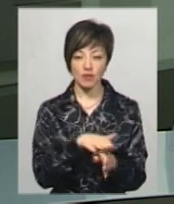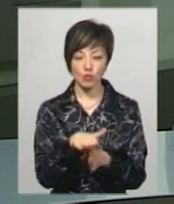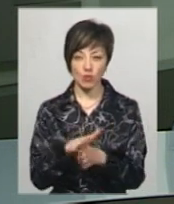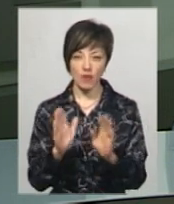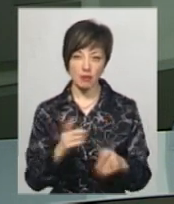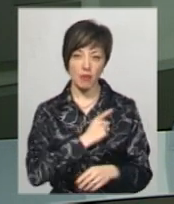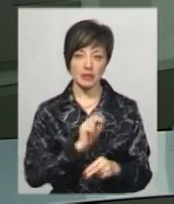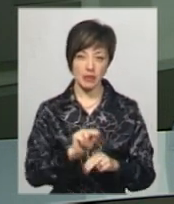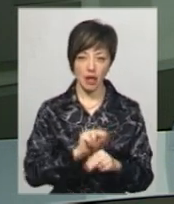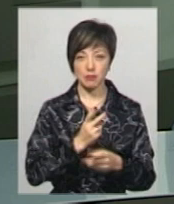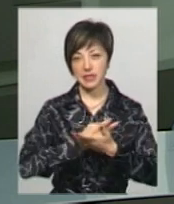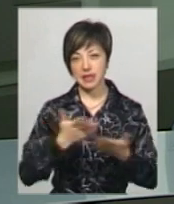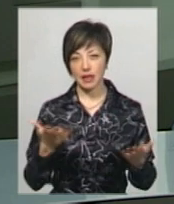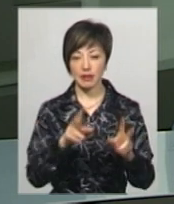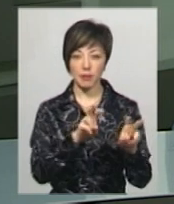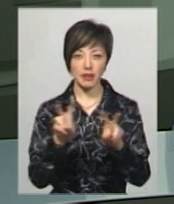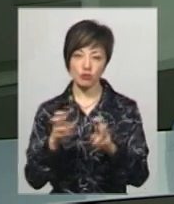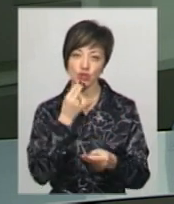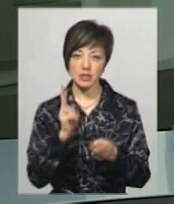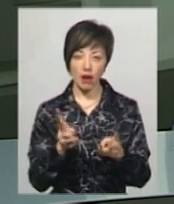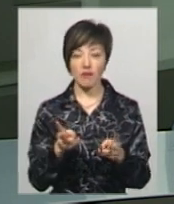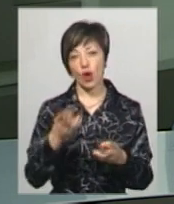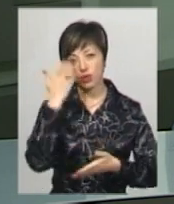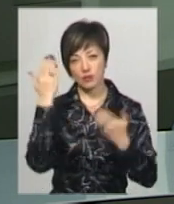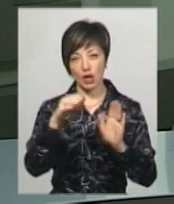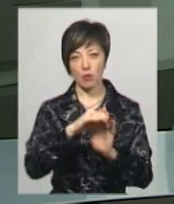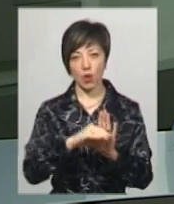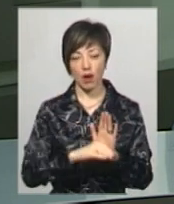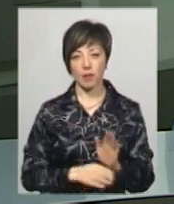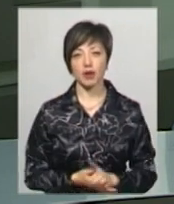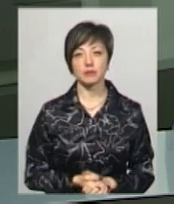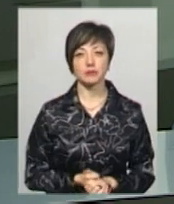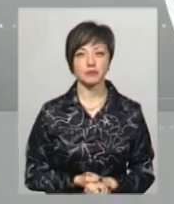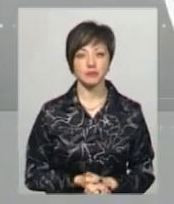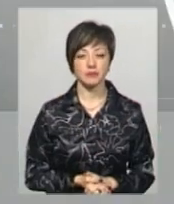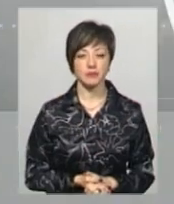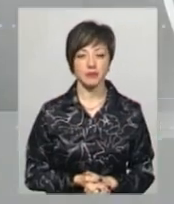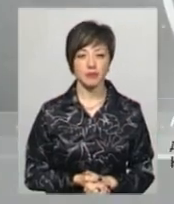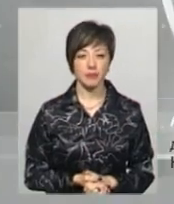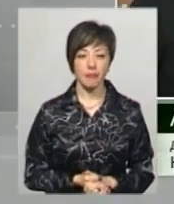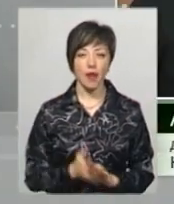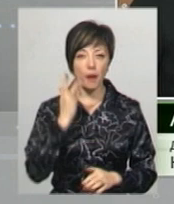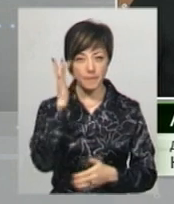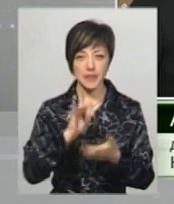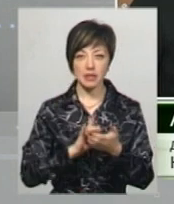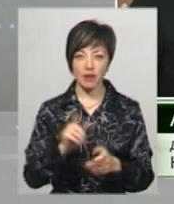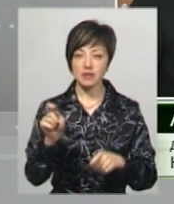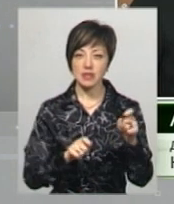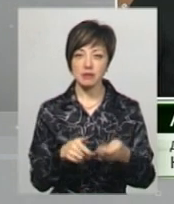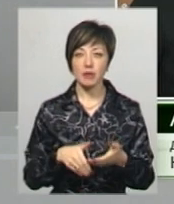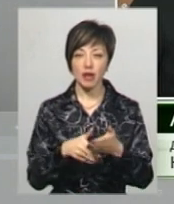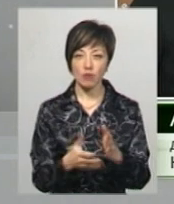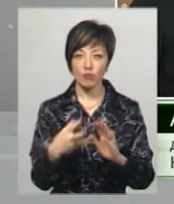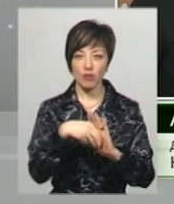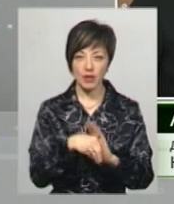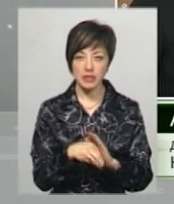відбуватимуться майстер-класи, презентації тематичних страв та розважальна програма. Мета фестивалю – сприяти впровадженню